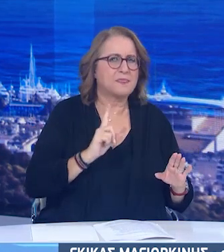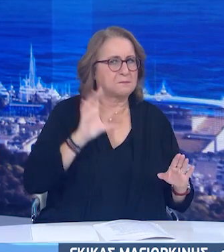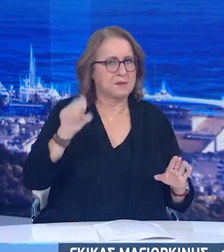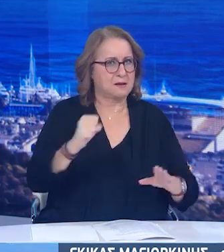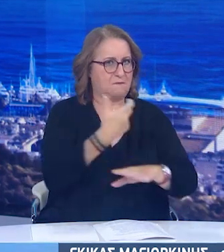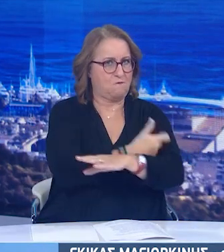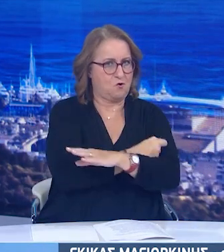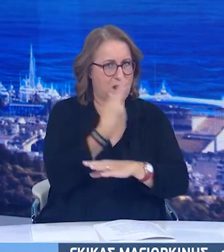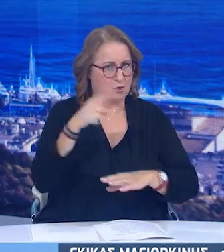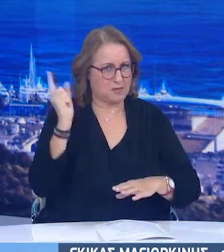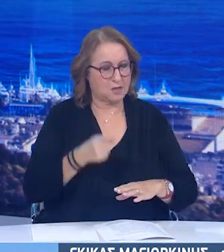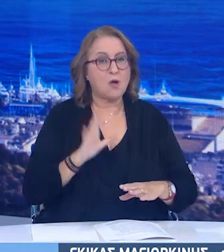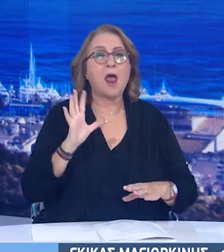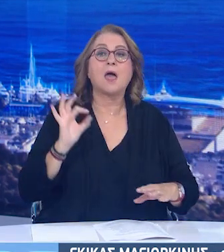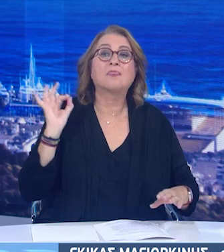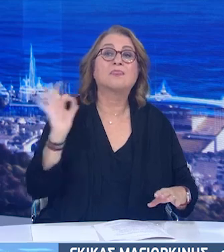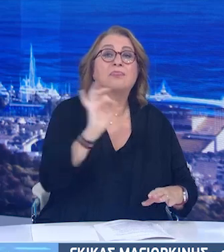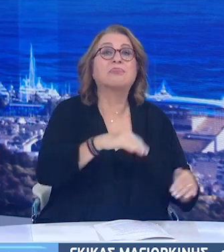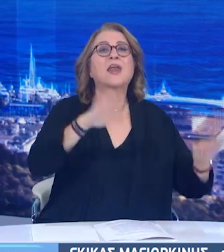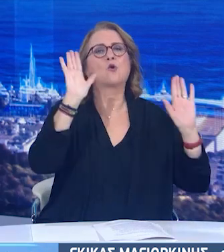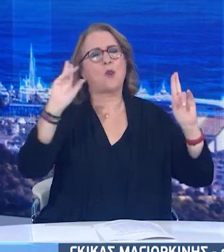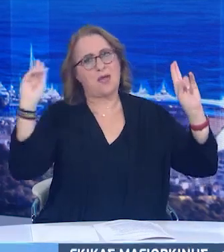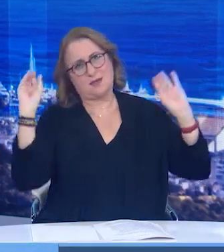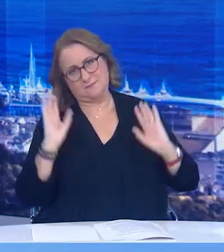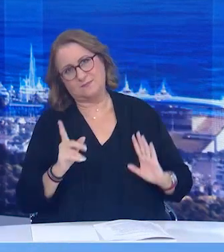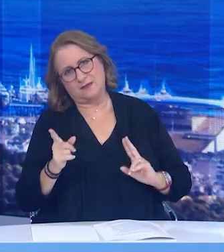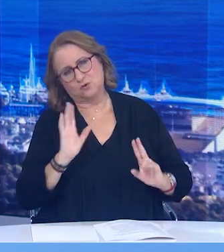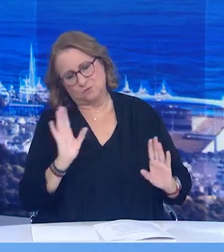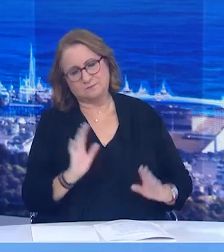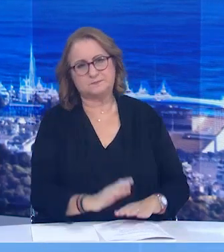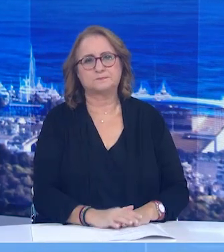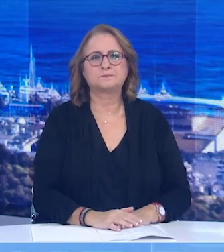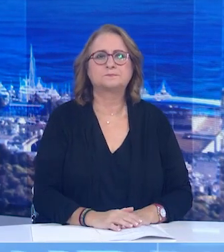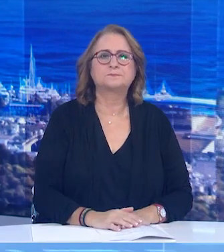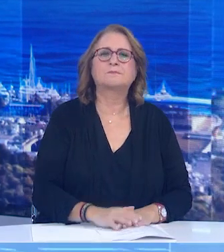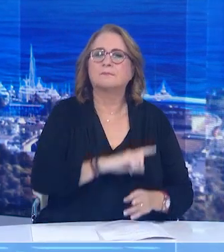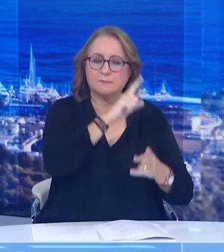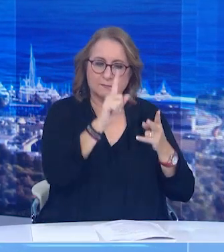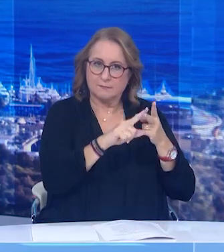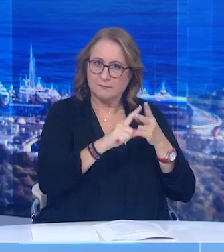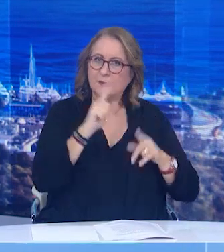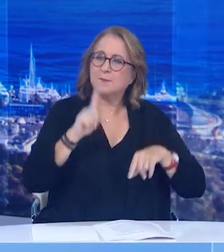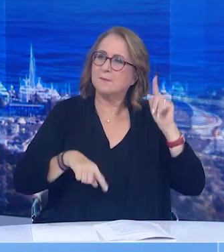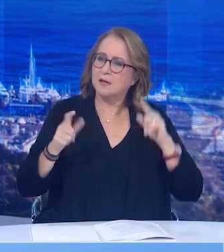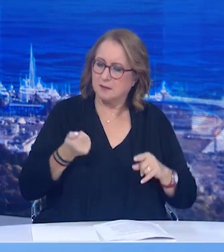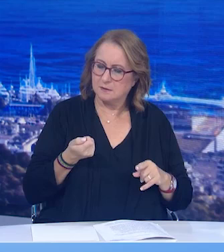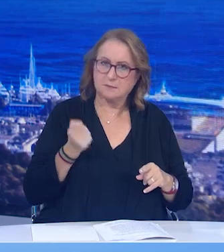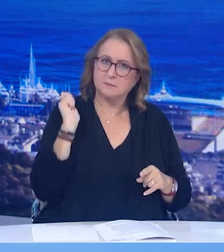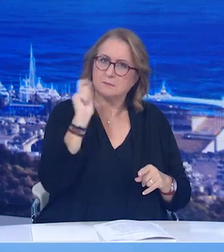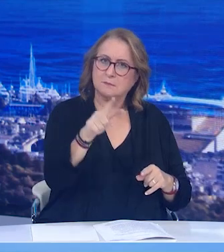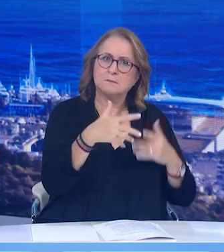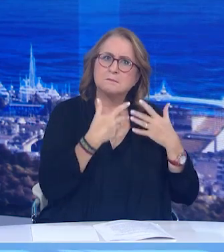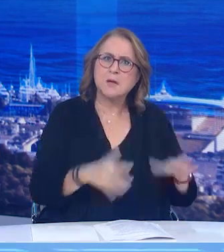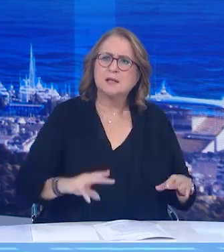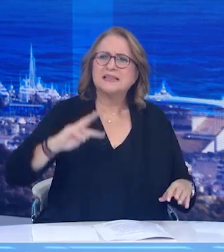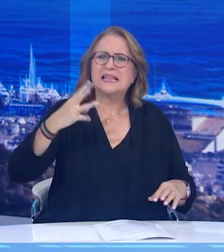πανδημία. Ευχαριστώ. Κι εγώ. Κάποιοι έχουν λάβει SMS για τρίτη δόση, ενώ δεν έχουν περάσει δύο μήνες από